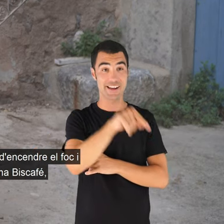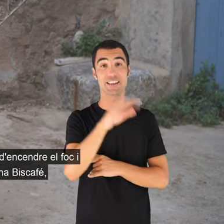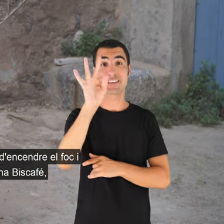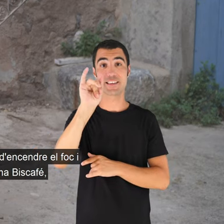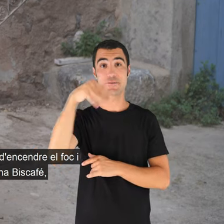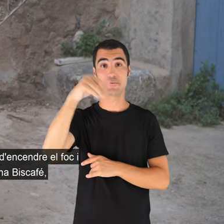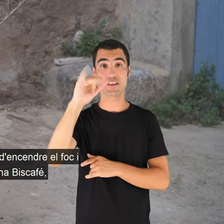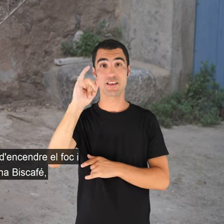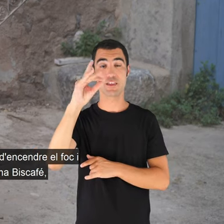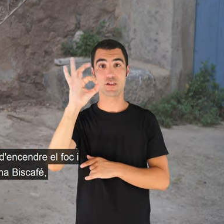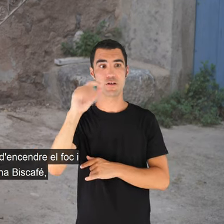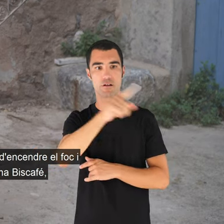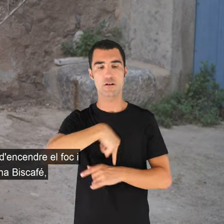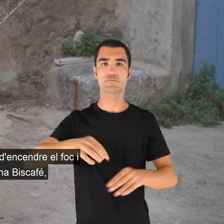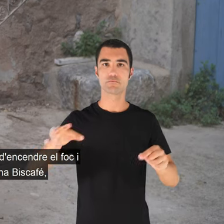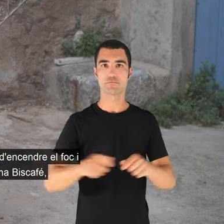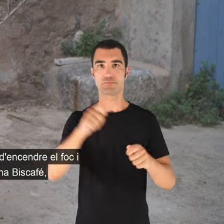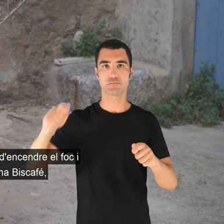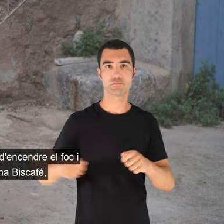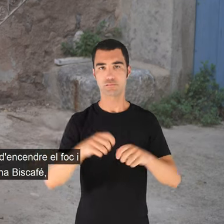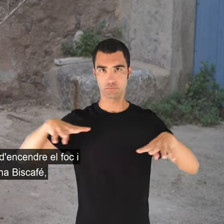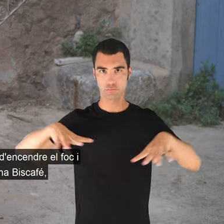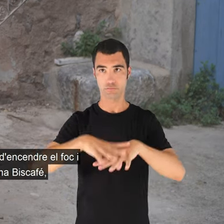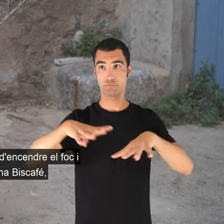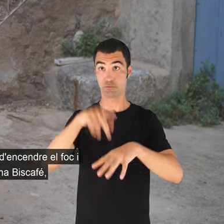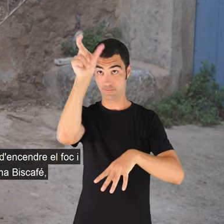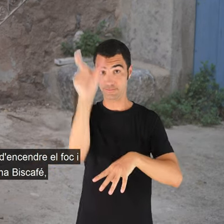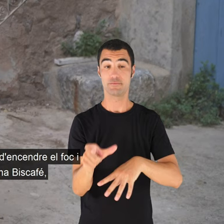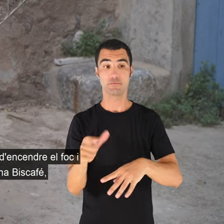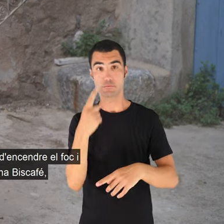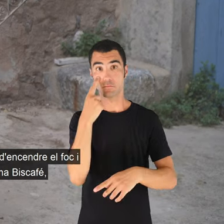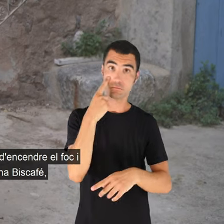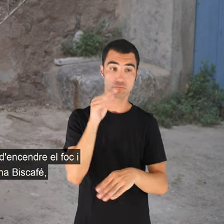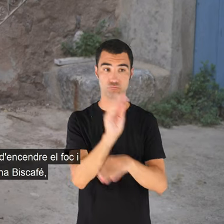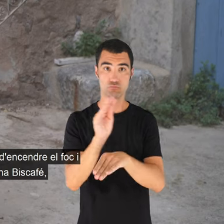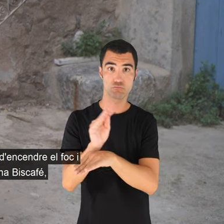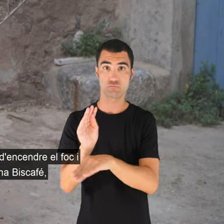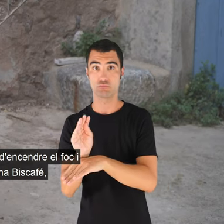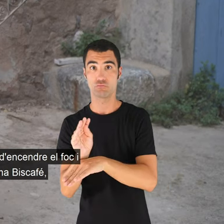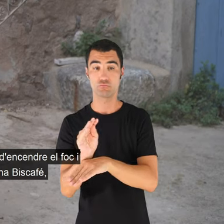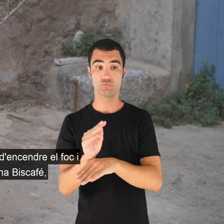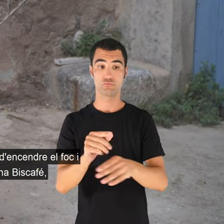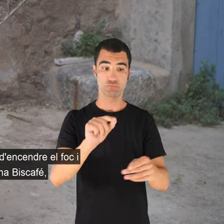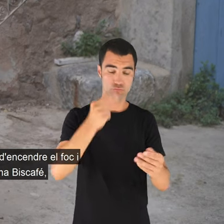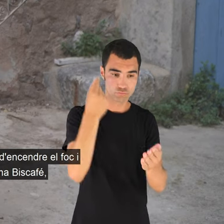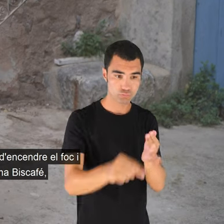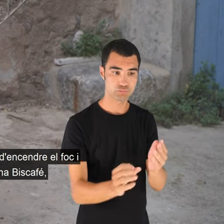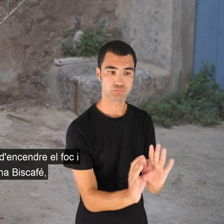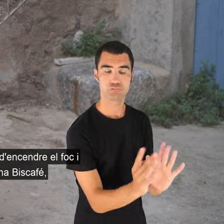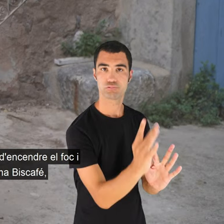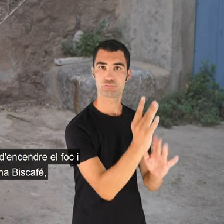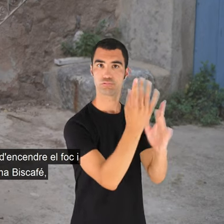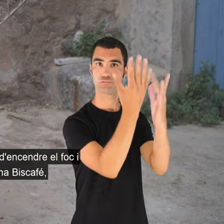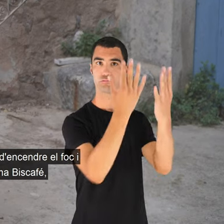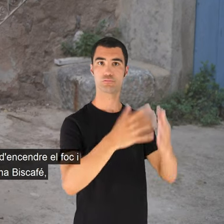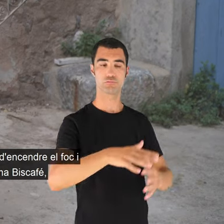les xerxes. I una de les persones que se cuidaven d'encendre el foc i de tenir-ho tot a punt